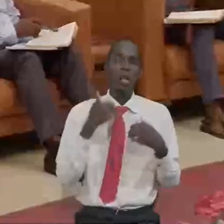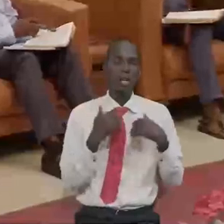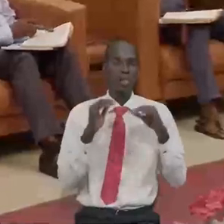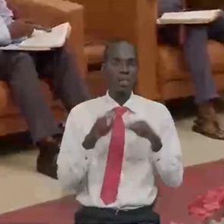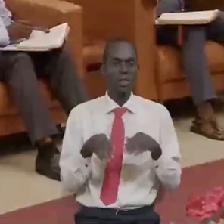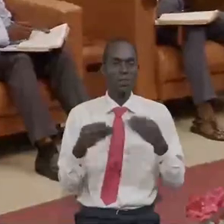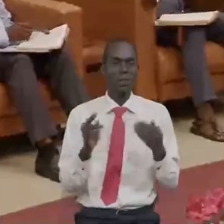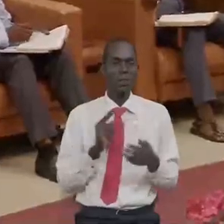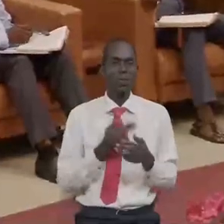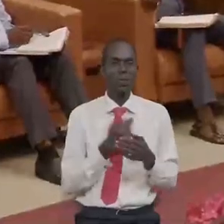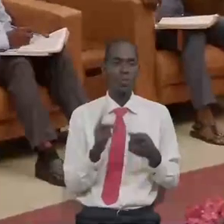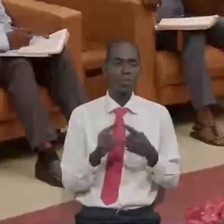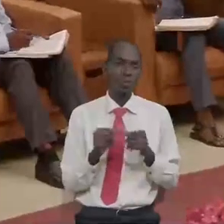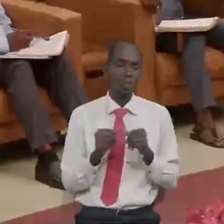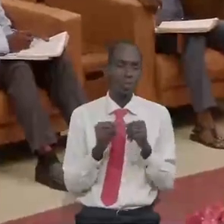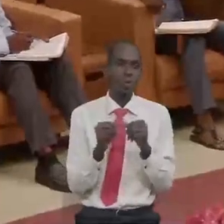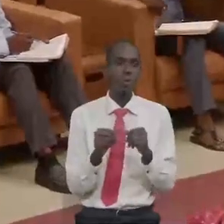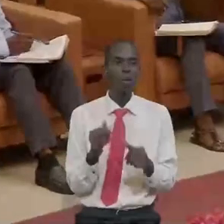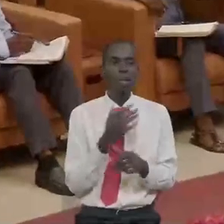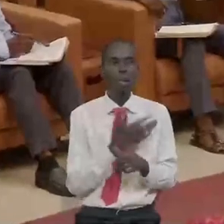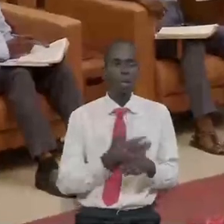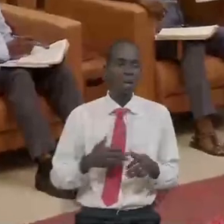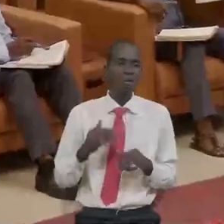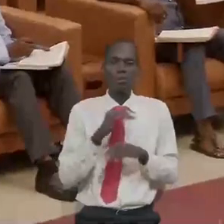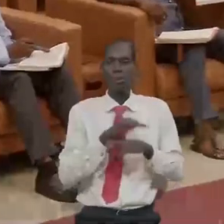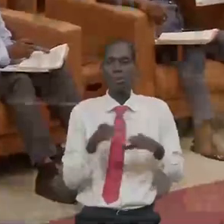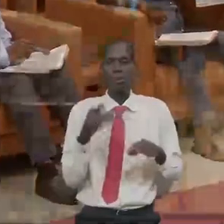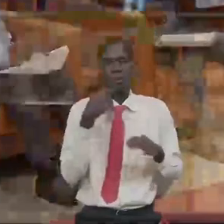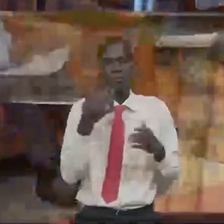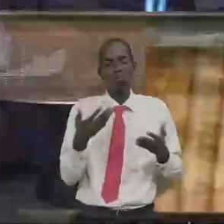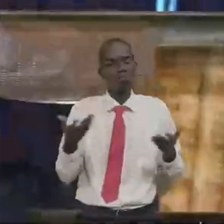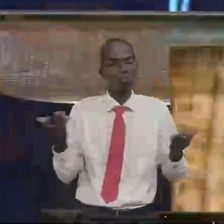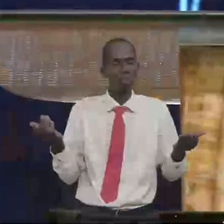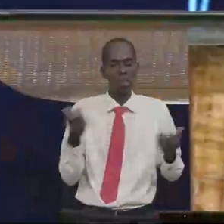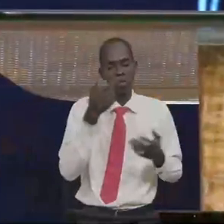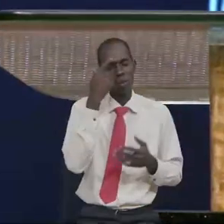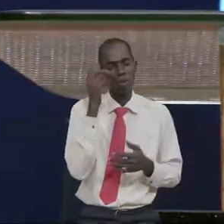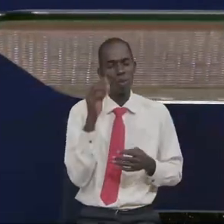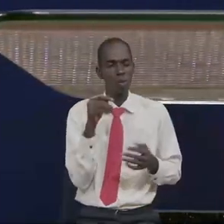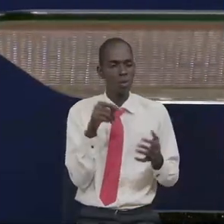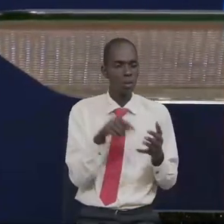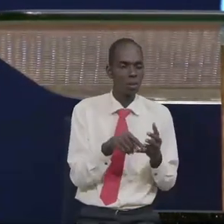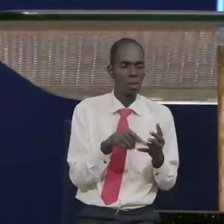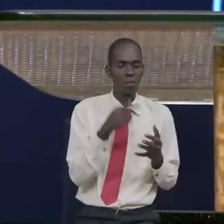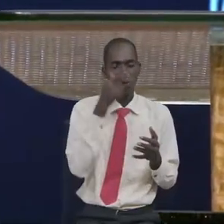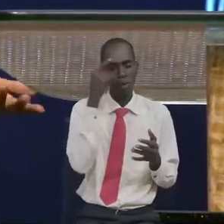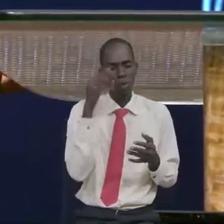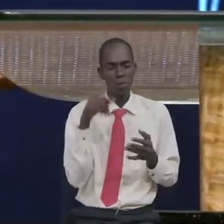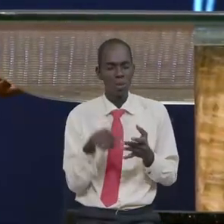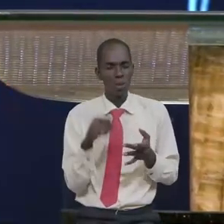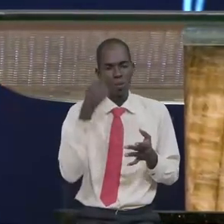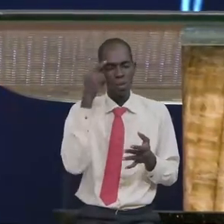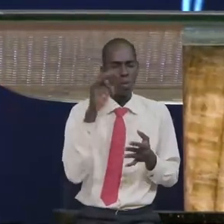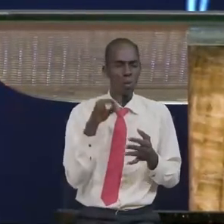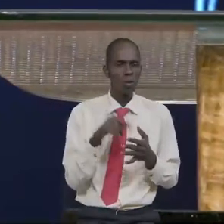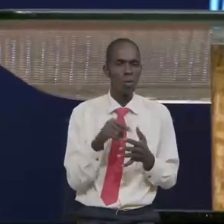remise, confiée. C'est pour nous faire faire l'œuvre et ne pas dire à cause de la prison, à cause de l'incarcération, à cause